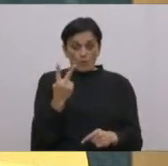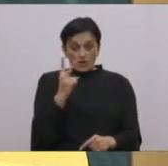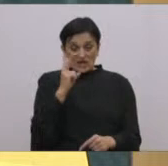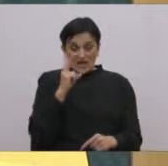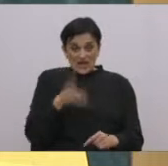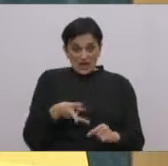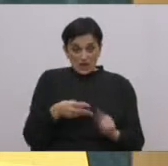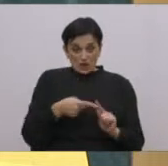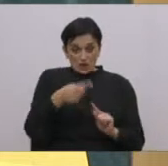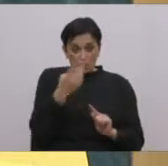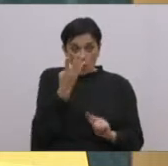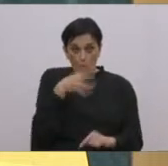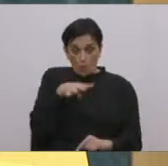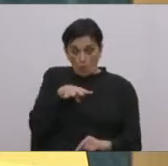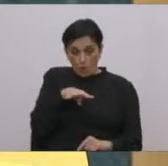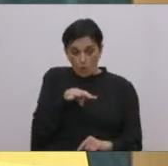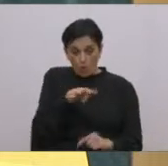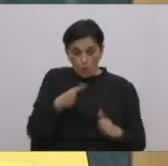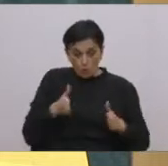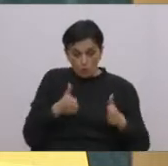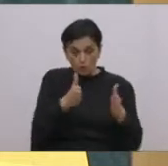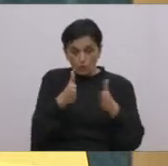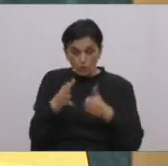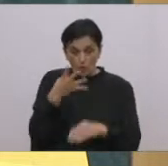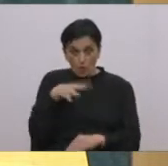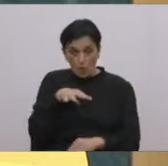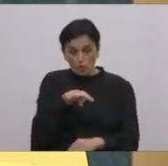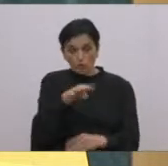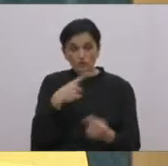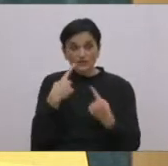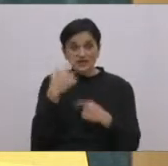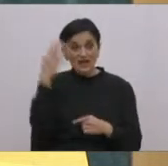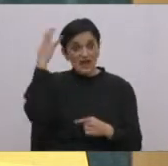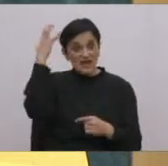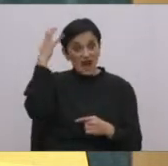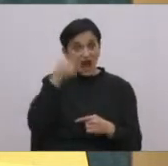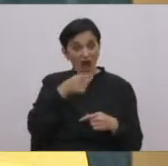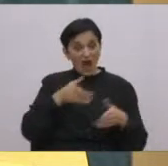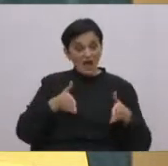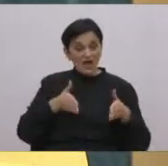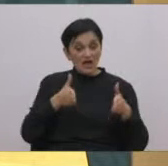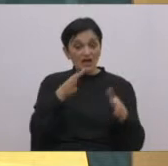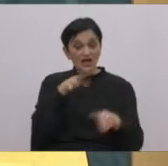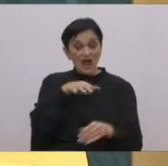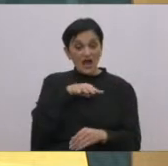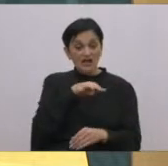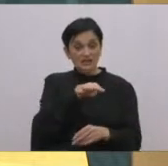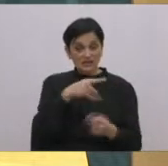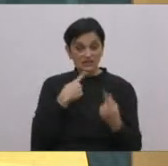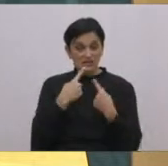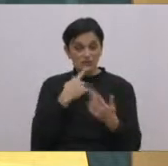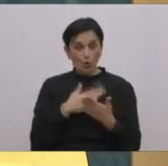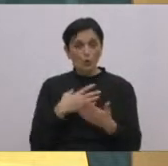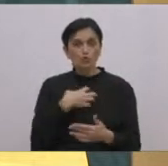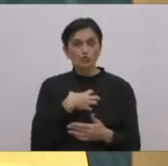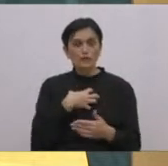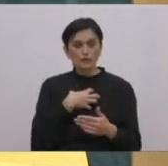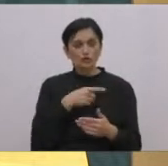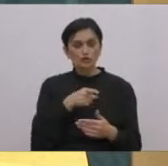kilometrian 4-zolian monakvetsev saubrob Da, როდესაც კახეთის მაგისტრალზე არის საუბარი, მნიშვნელოვანია აღინიშნოს ის